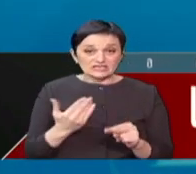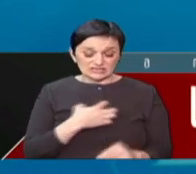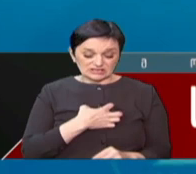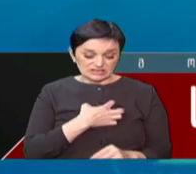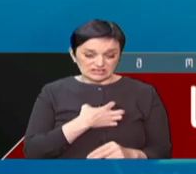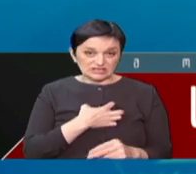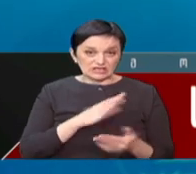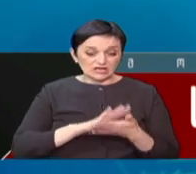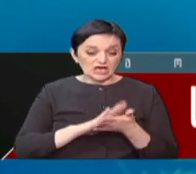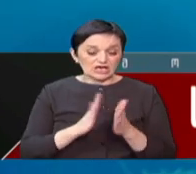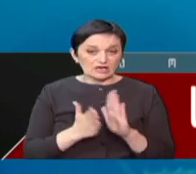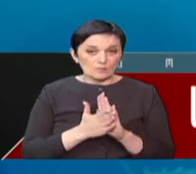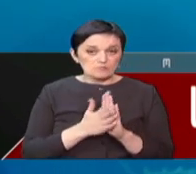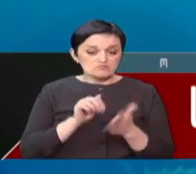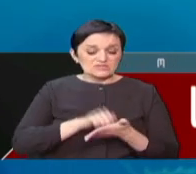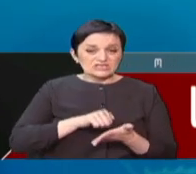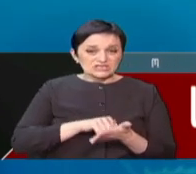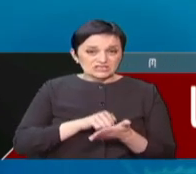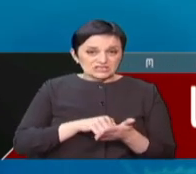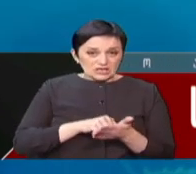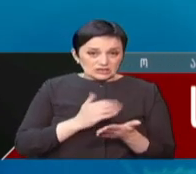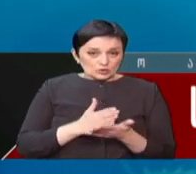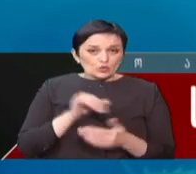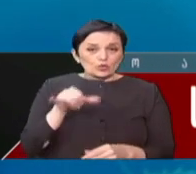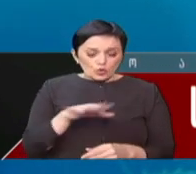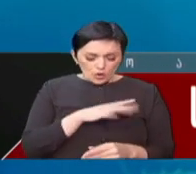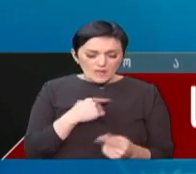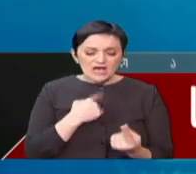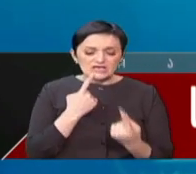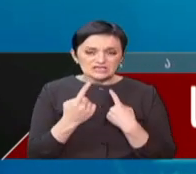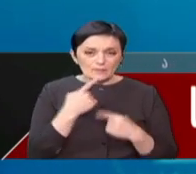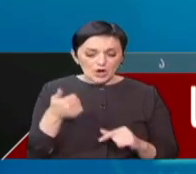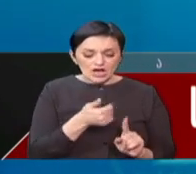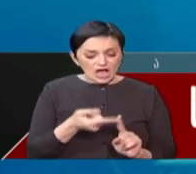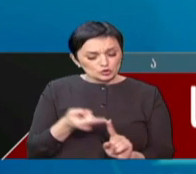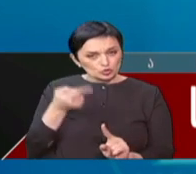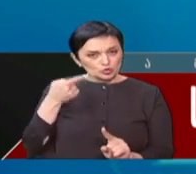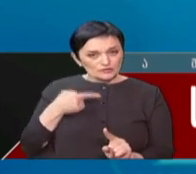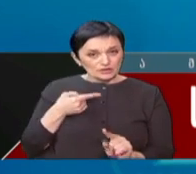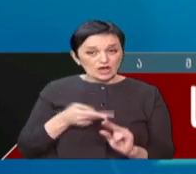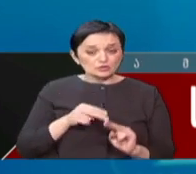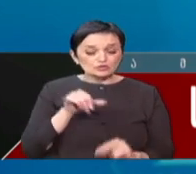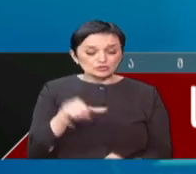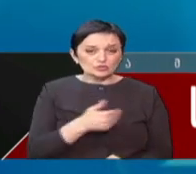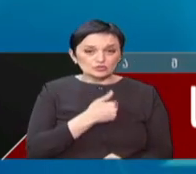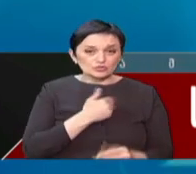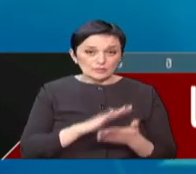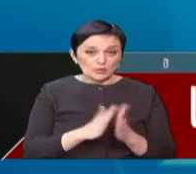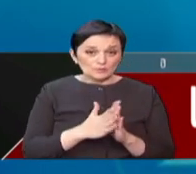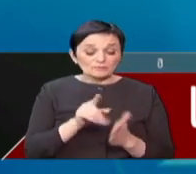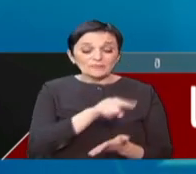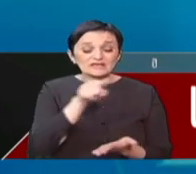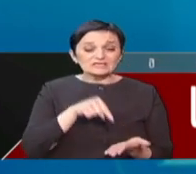ძირითადი განმაპირობებელი მიზეზი, მქონდა მასთან საუბარი გასულკვირას და სწორედ ეს სურვილი იყო განმაპირობებელი. იმ